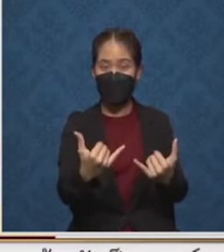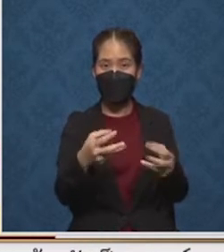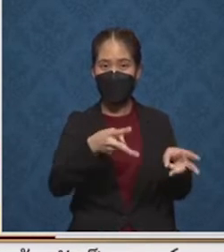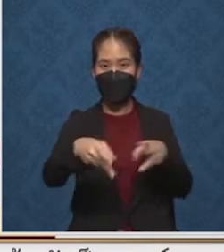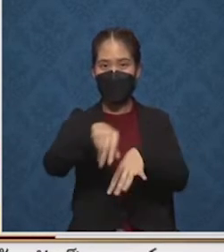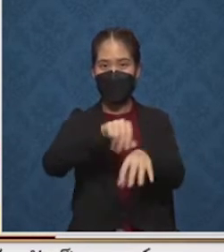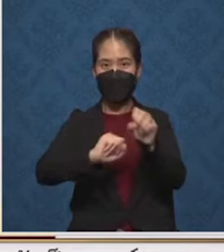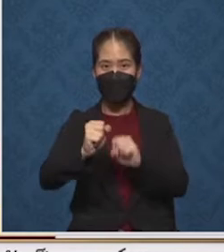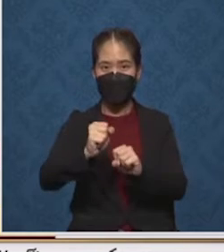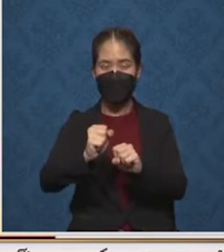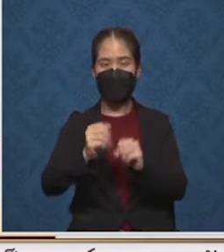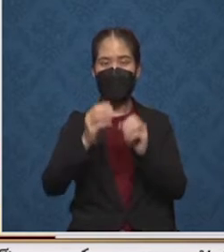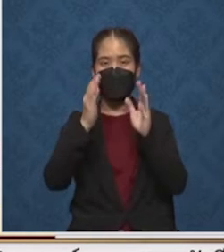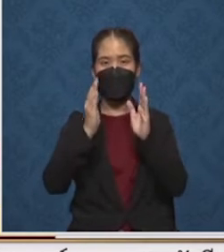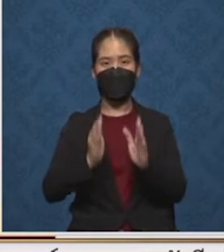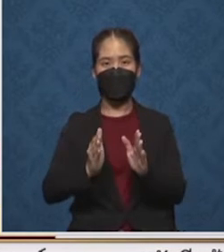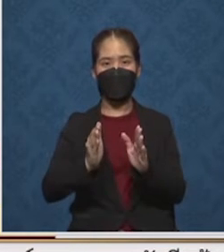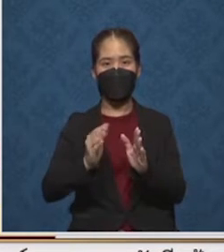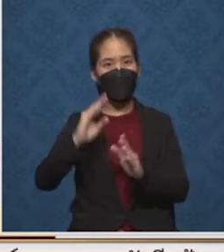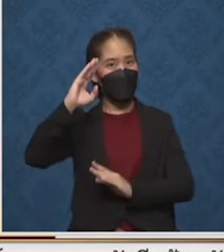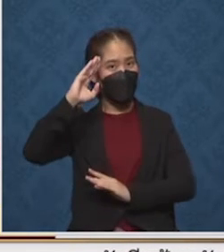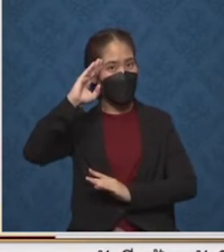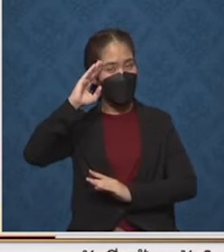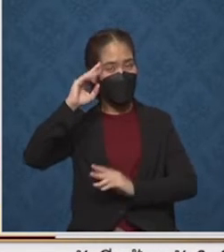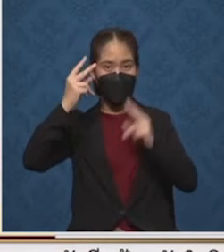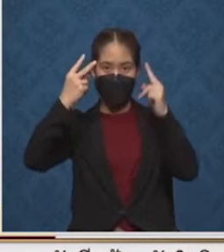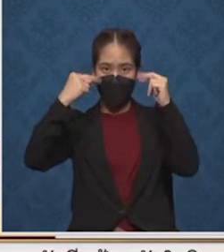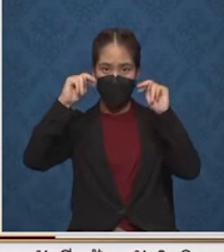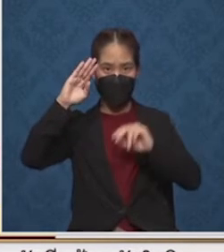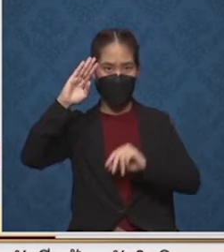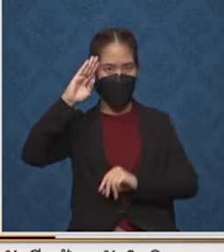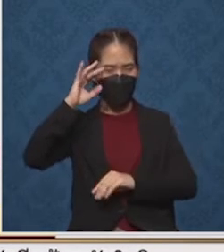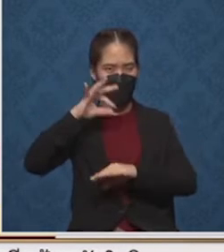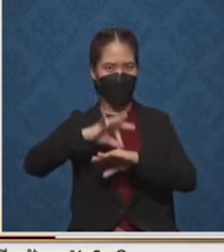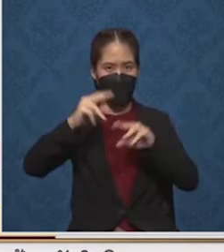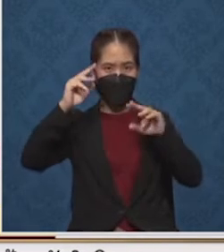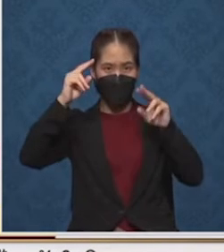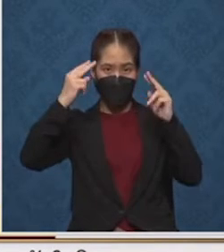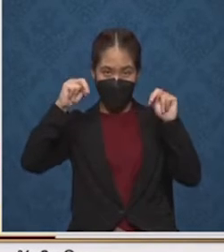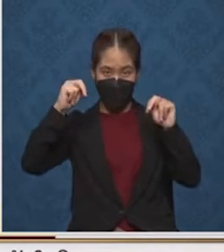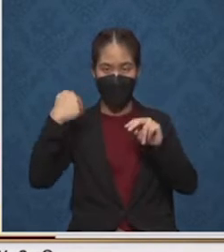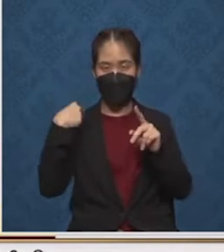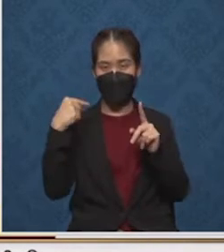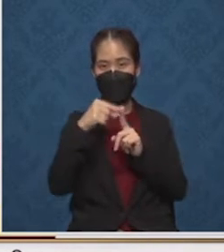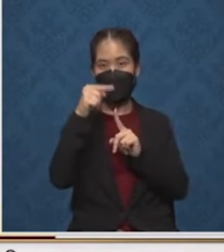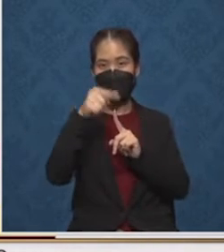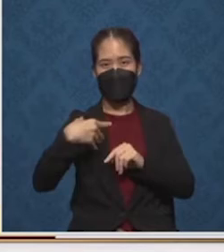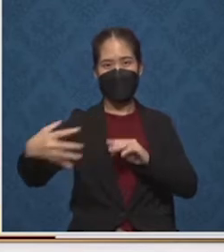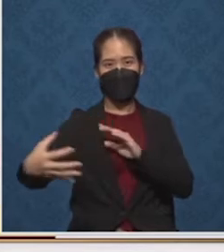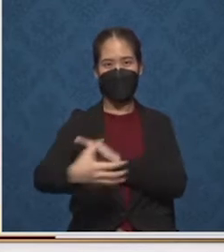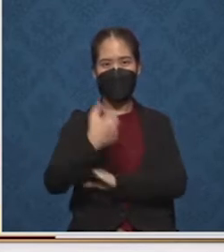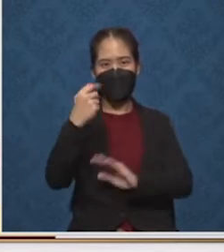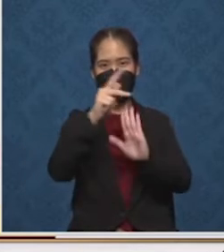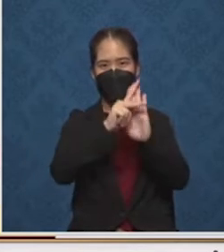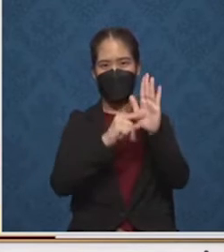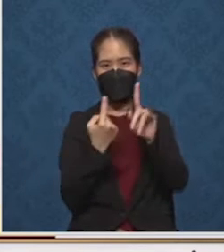ปฏิบัติเนี่ยพลเอกประยุทธ์ในฐานะเป็นนายกรัฐมนตรีมีข้อสั่งการอย่างนี้เราจะใช้อำนาจตามกฎหมายปัญหาในการพาณิชย์มาตรา